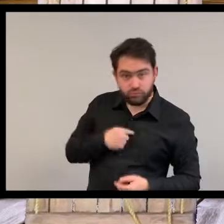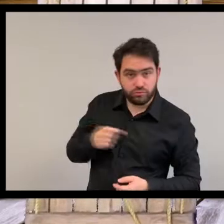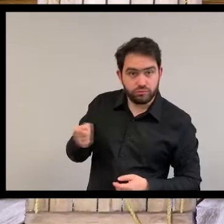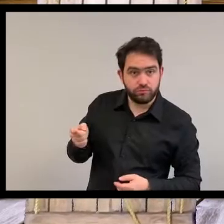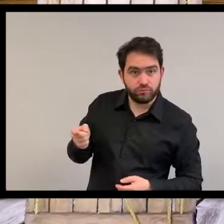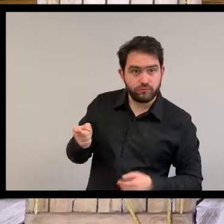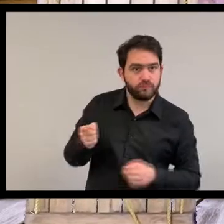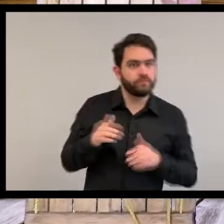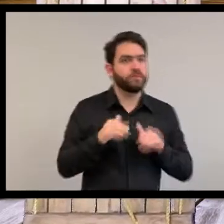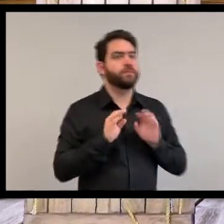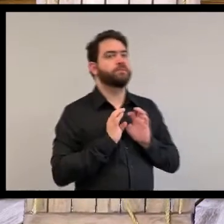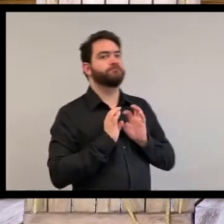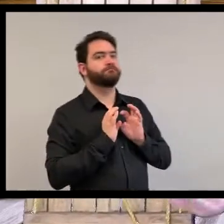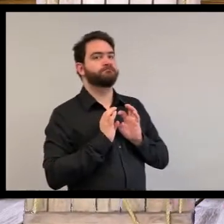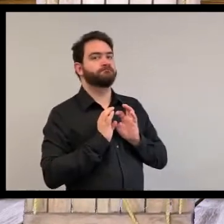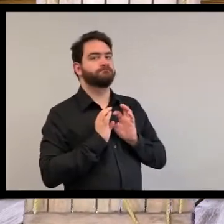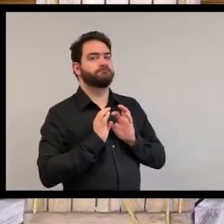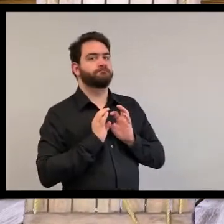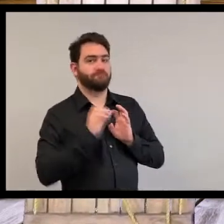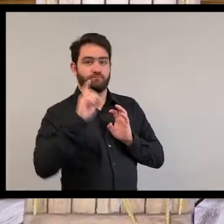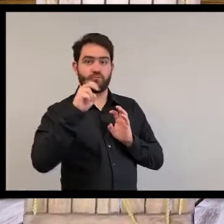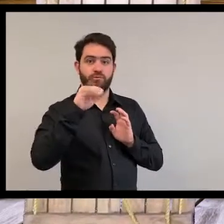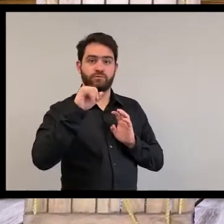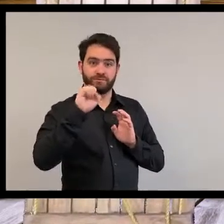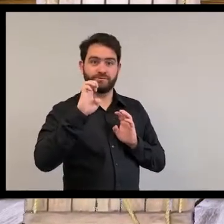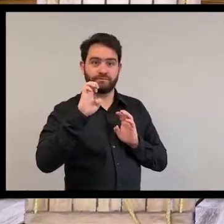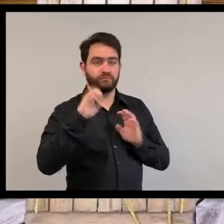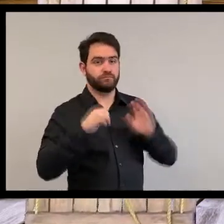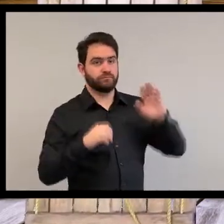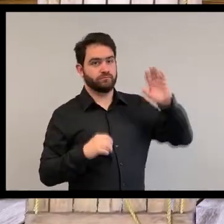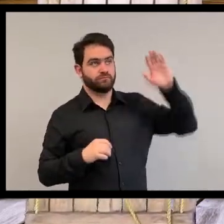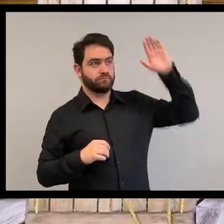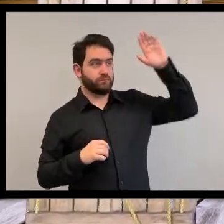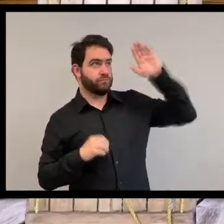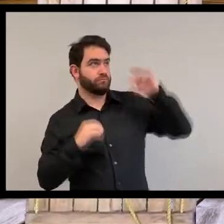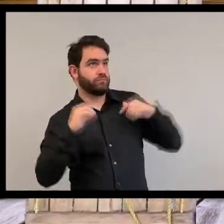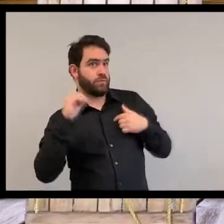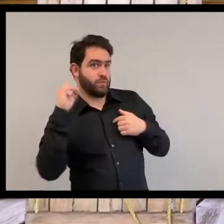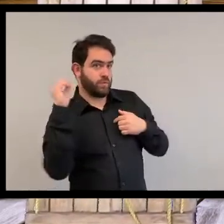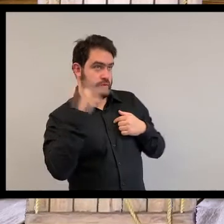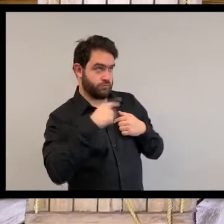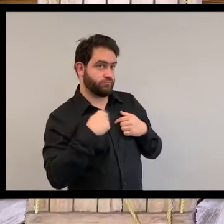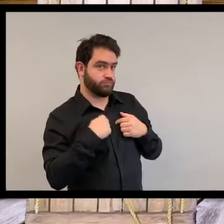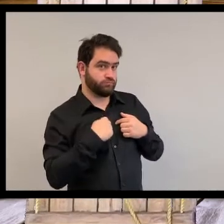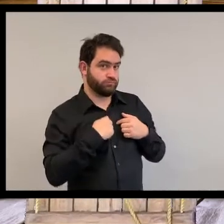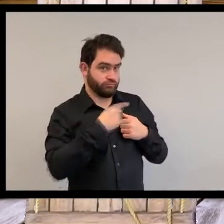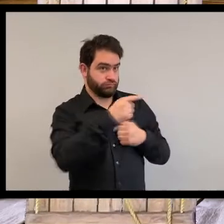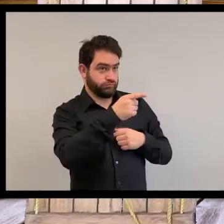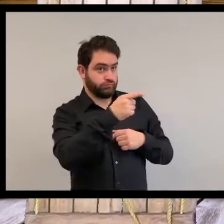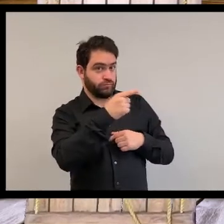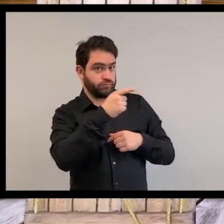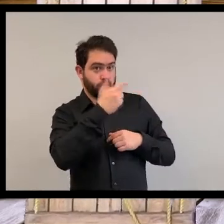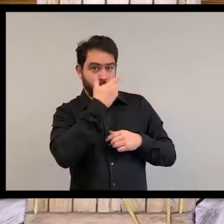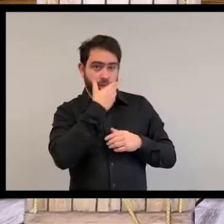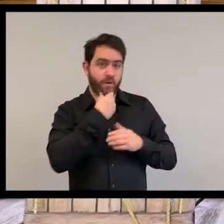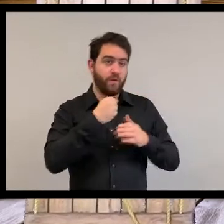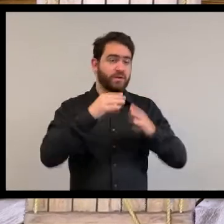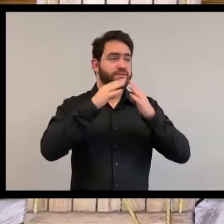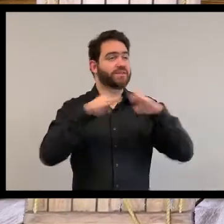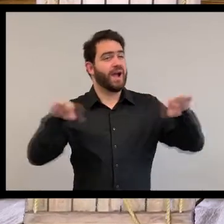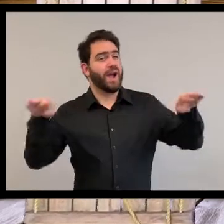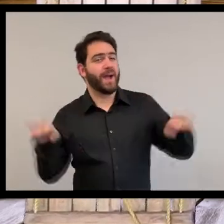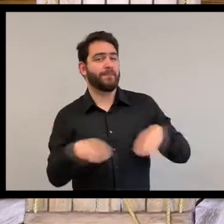'autres chansons à venir nous chanter sous les fenêtres de Noël, à la nuit de Noël? Et là, c'est Denise Dabolin qui a voulu